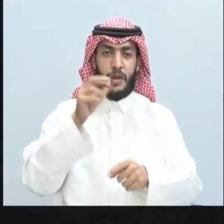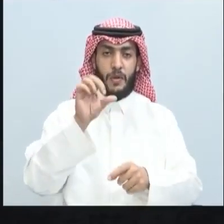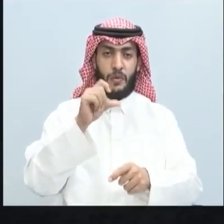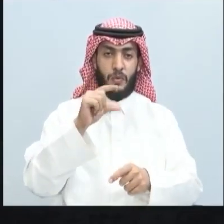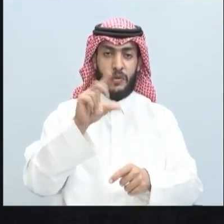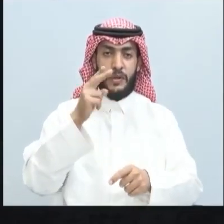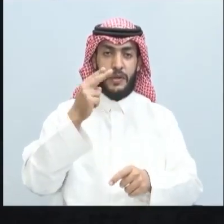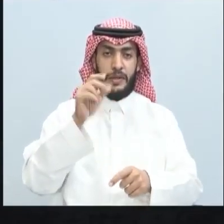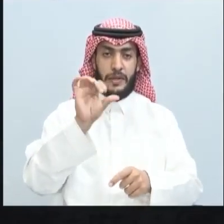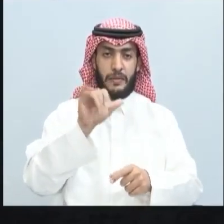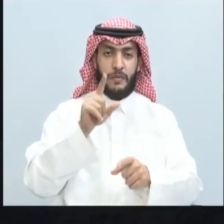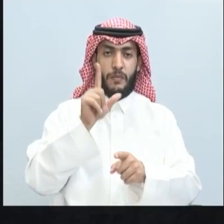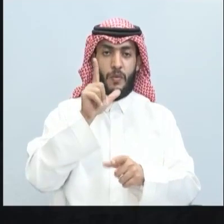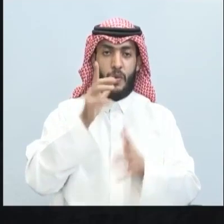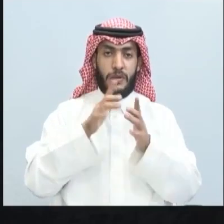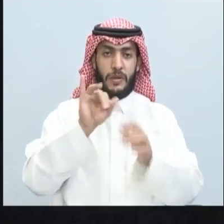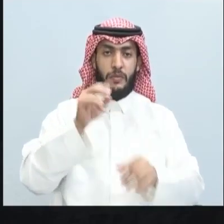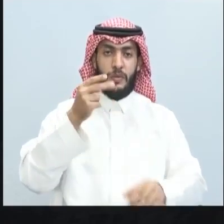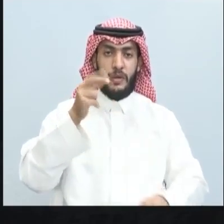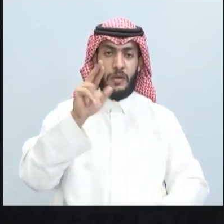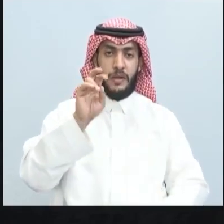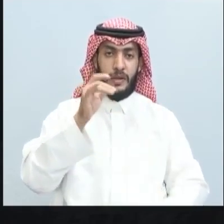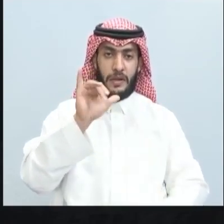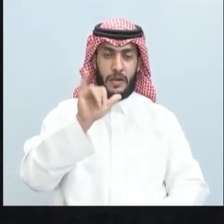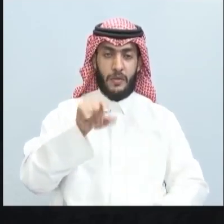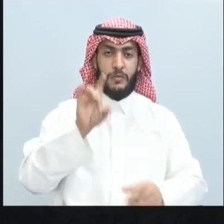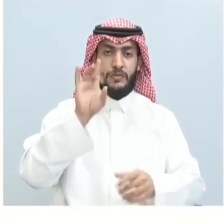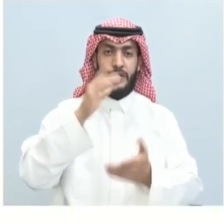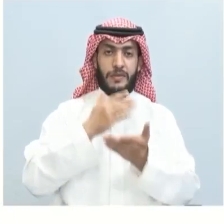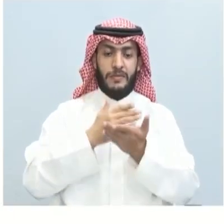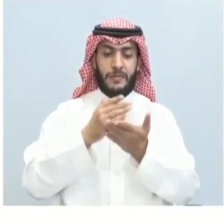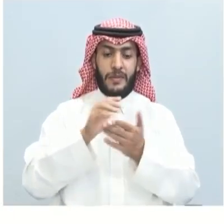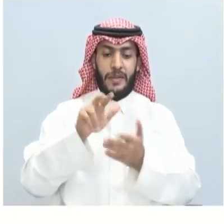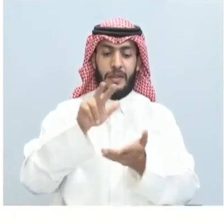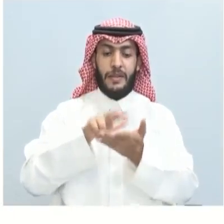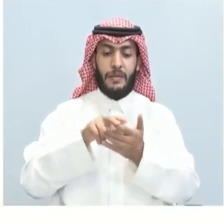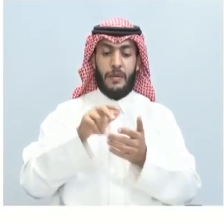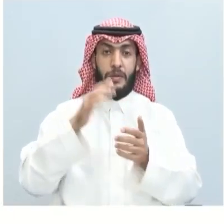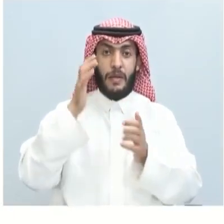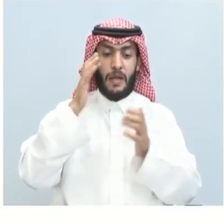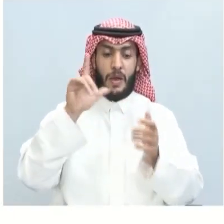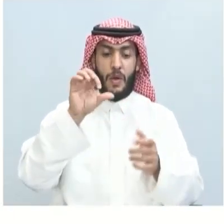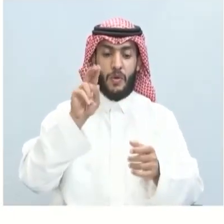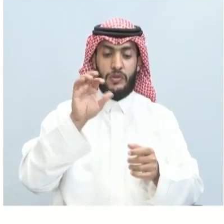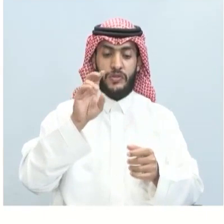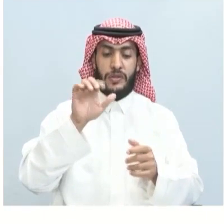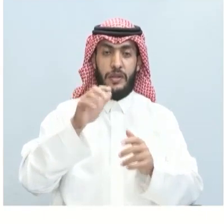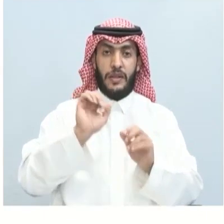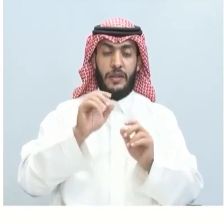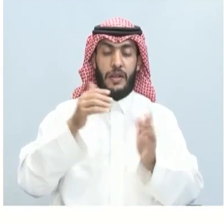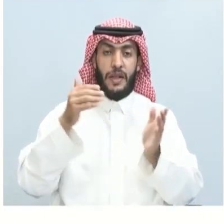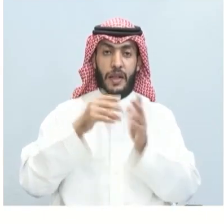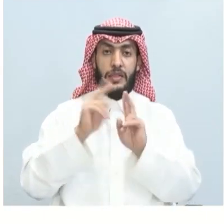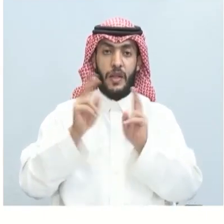العتيبي نرحب باستاذ لغه الاشاره معاذ القرعاوي باذن الله اليوم سيكون تطبيق مبدى لشتل وسنكمل العامل الاخير